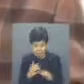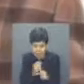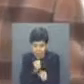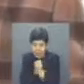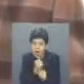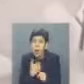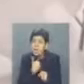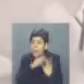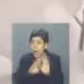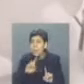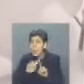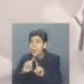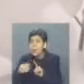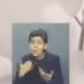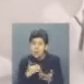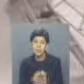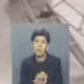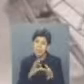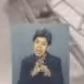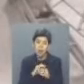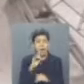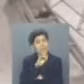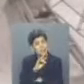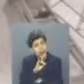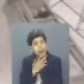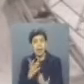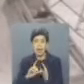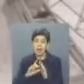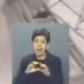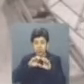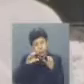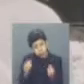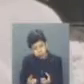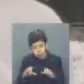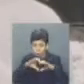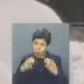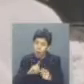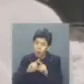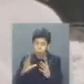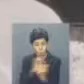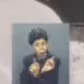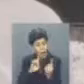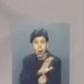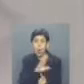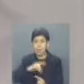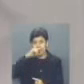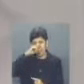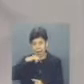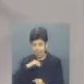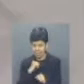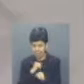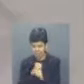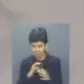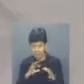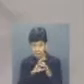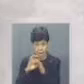มีหลายรูปแบบค่ะไม่ว่าจะเป็นรูปสัตว์รูปทรงเรขาคณิตและงานที่เกี่ยวกับวัฒนธรรมอย่างของไทยที่มาในคอนเซปต์สืบส